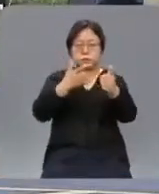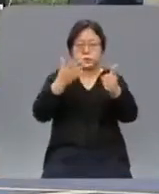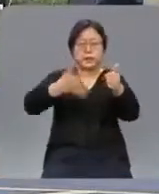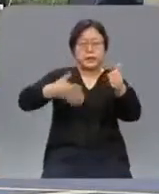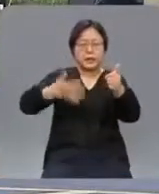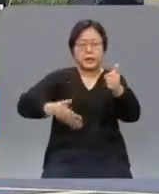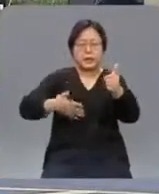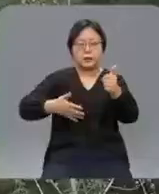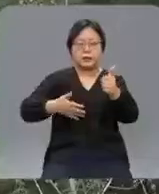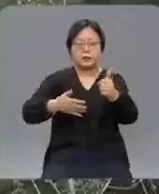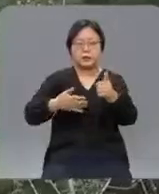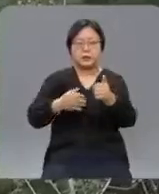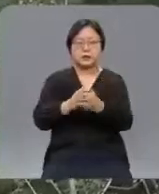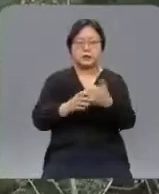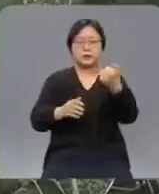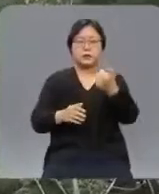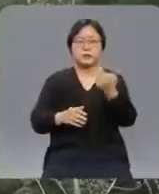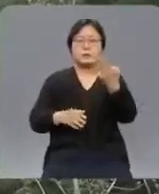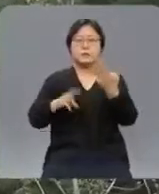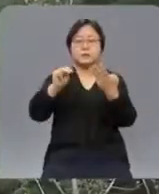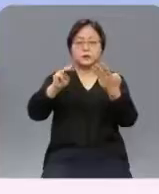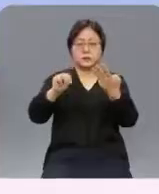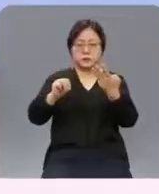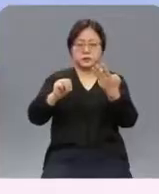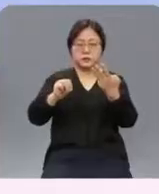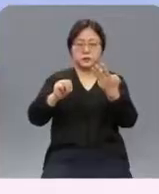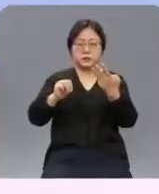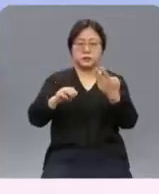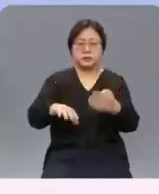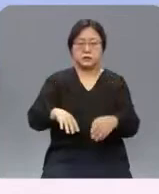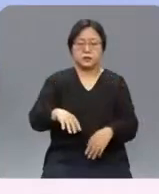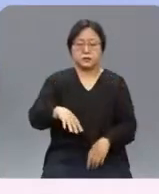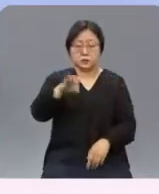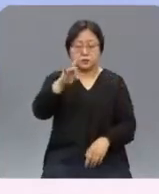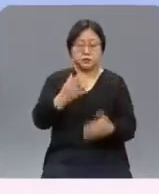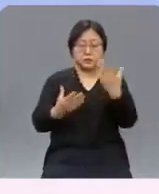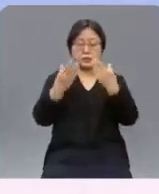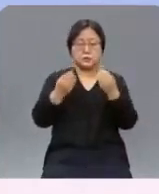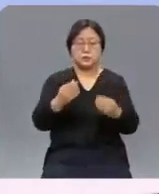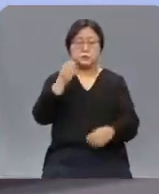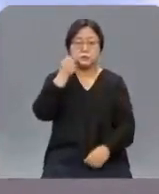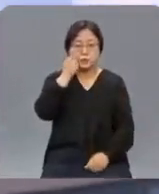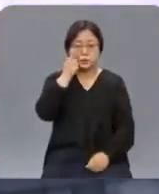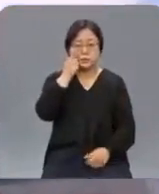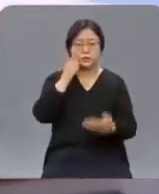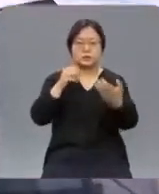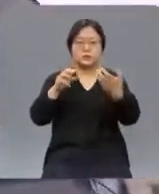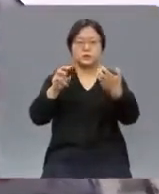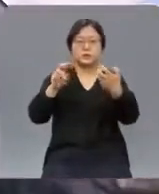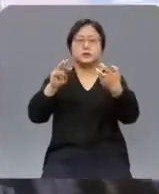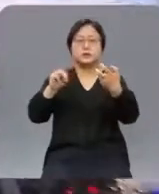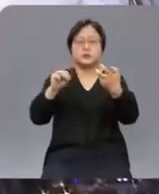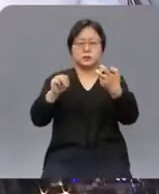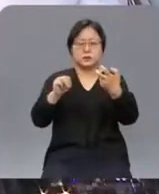진행됩니다 kbs 뉴스 이송 각 입니다 열 길